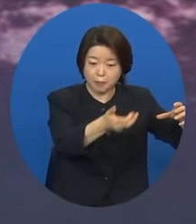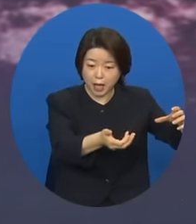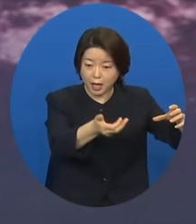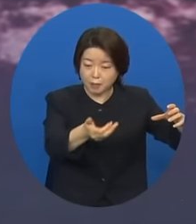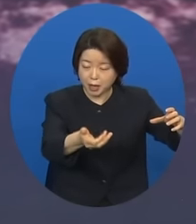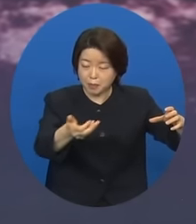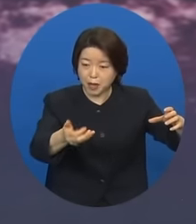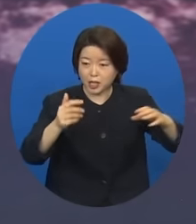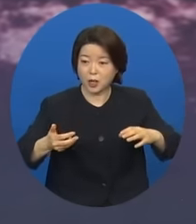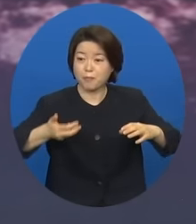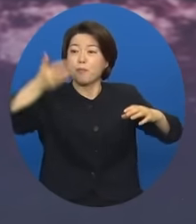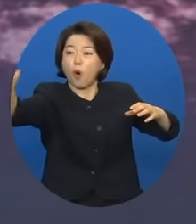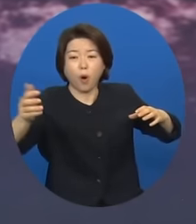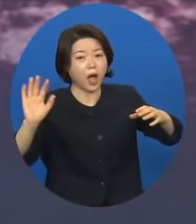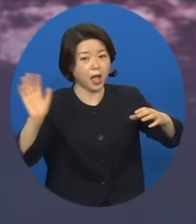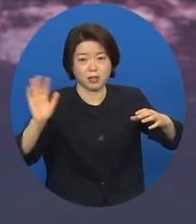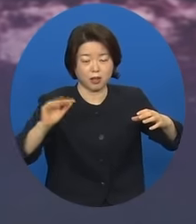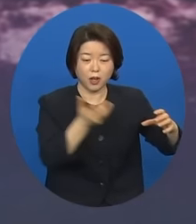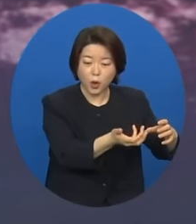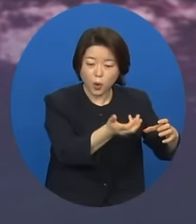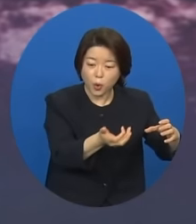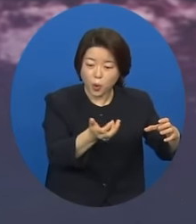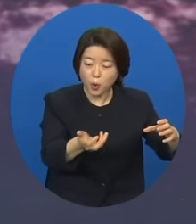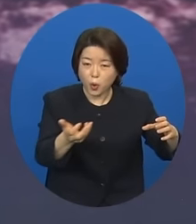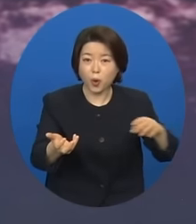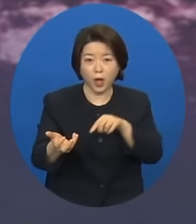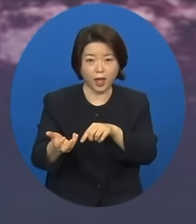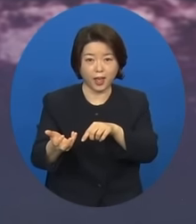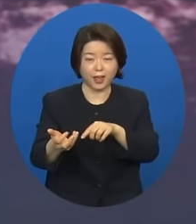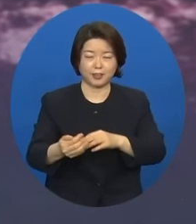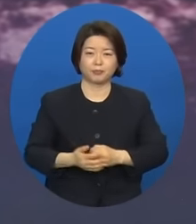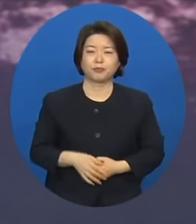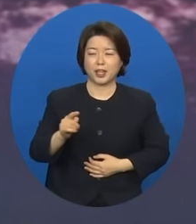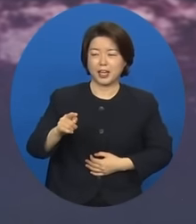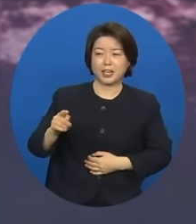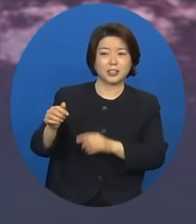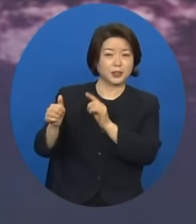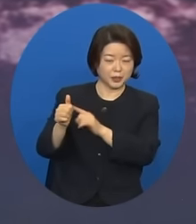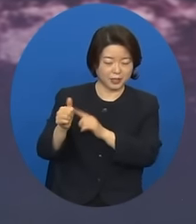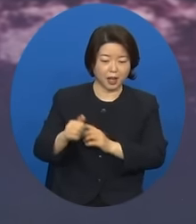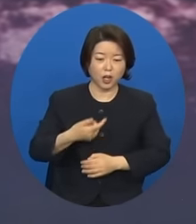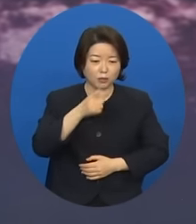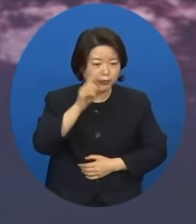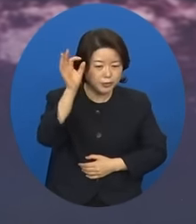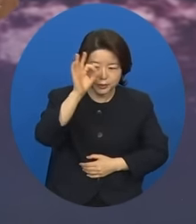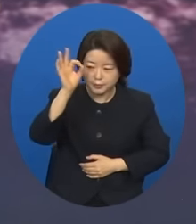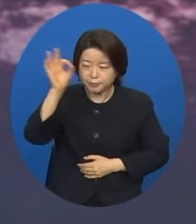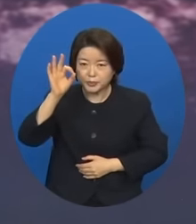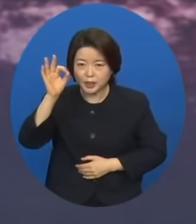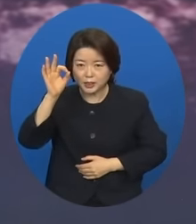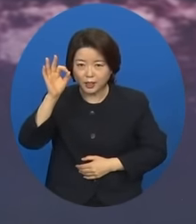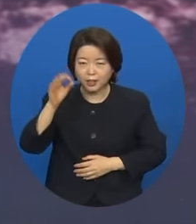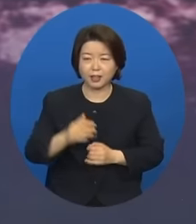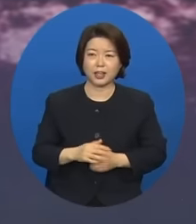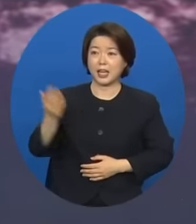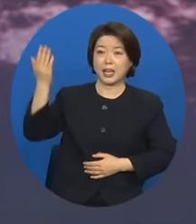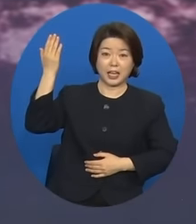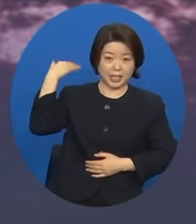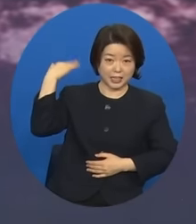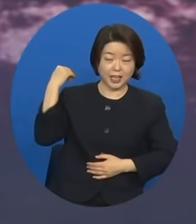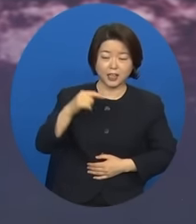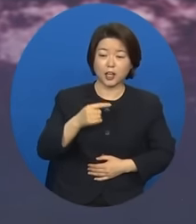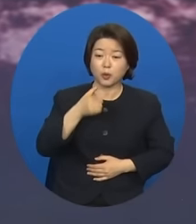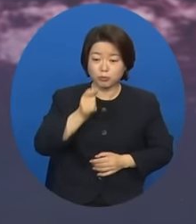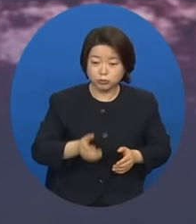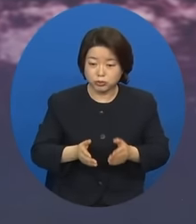떠나지는 않아요 그러면서 이동을 하면서 그가 물을 찾아요 여러분 그 당시 뭐 수 탐지기가